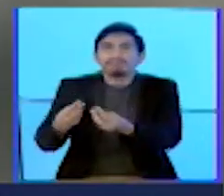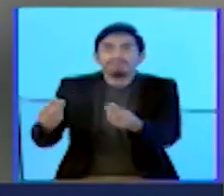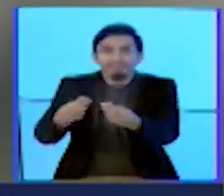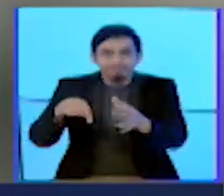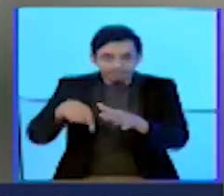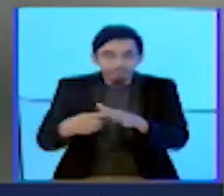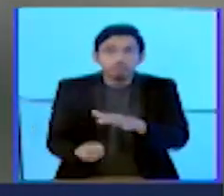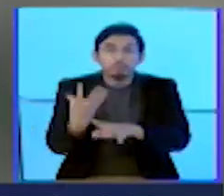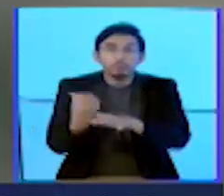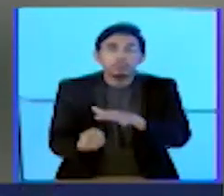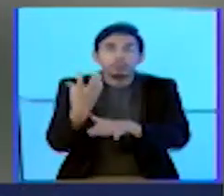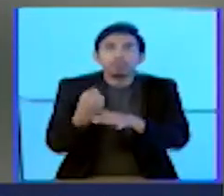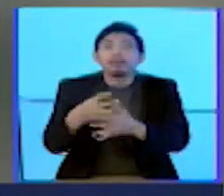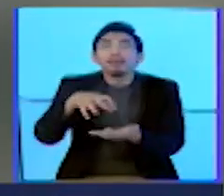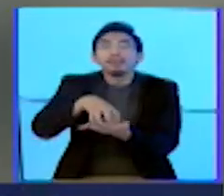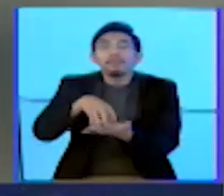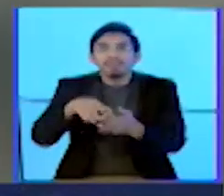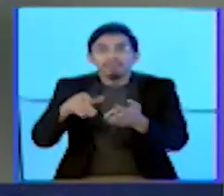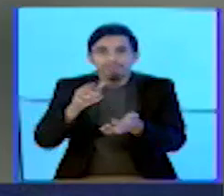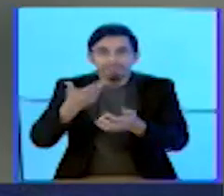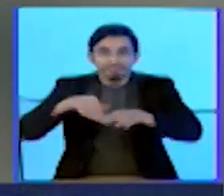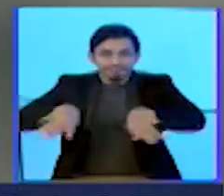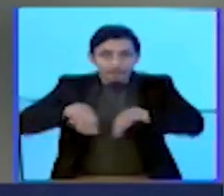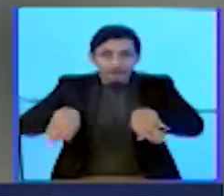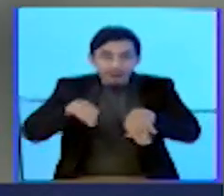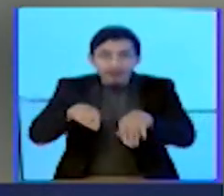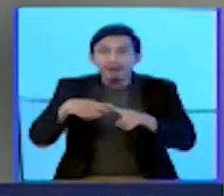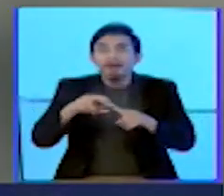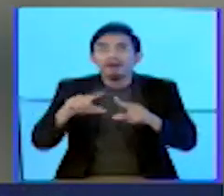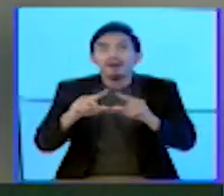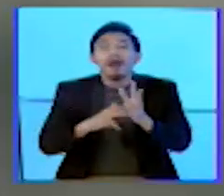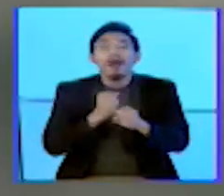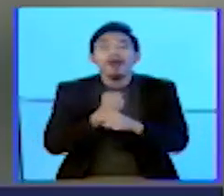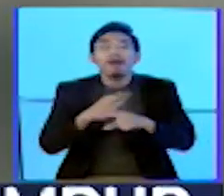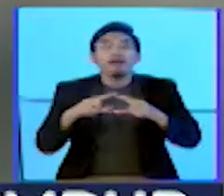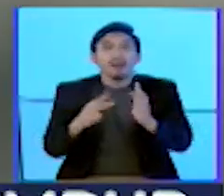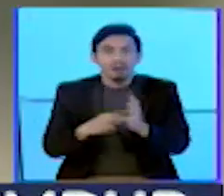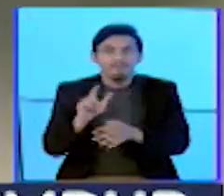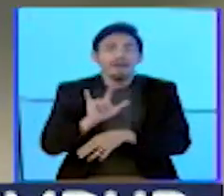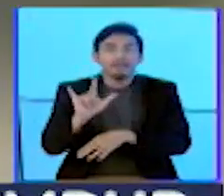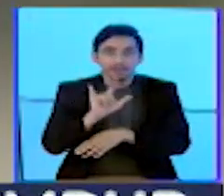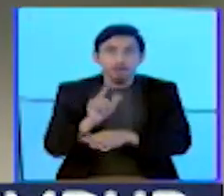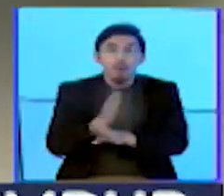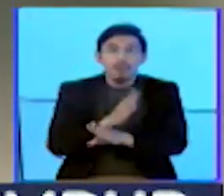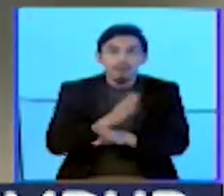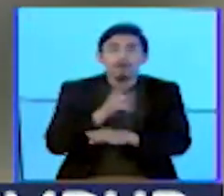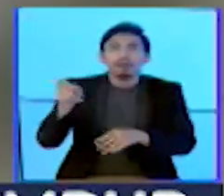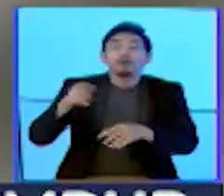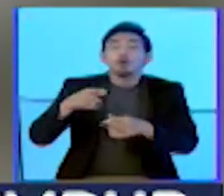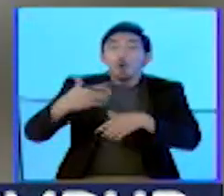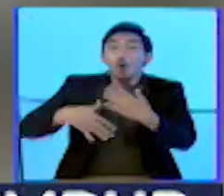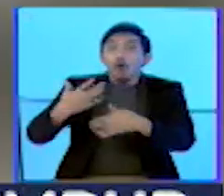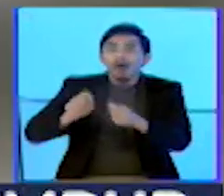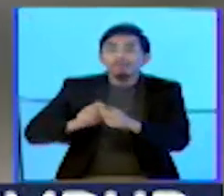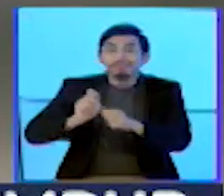semburan air bercampur lumpur ini keluar dari tanah di kawasan tempat kolam renang wilayah kranggan-bekasi Kejadian bermula ketika pihak pengelola